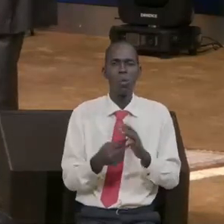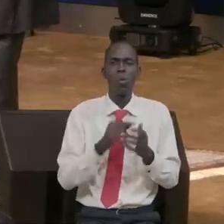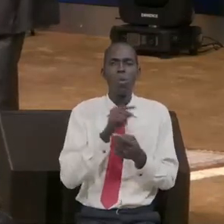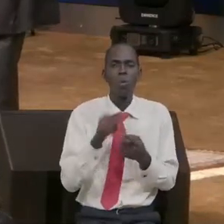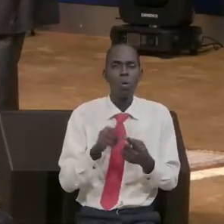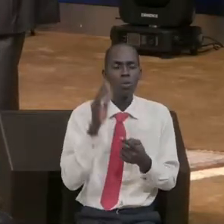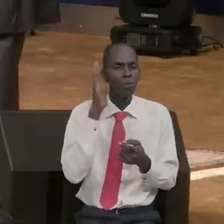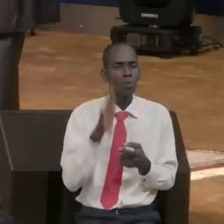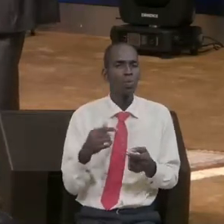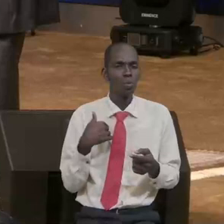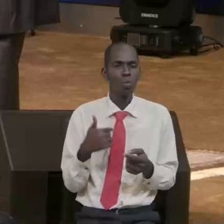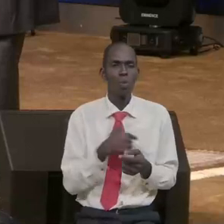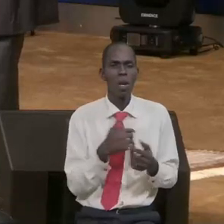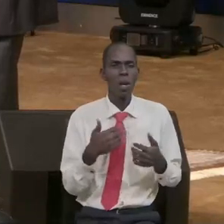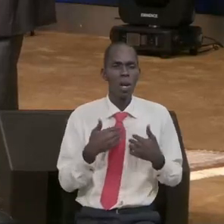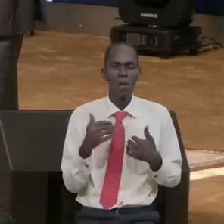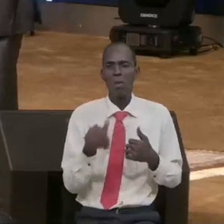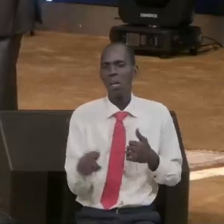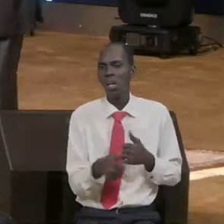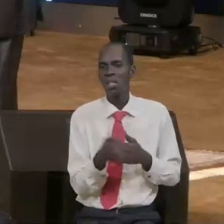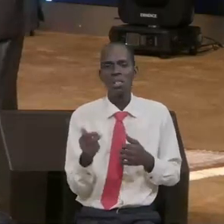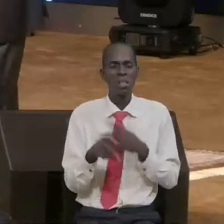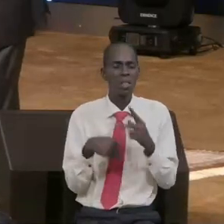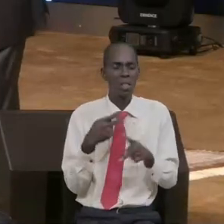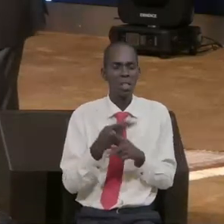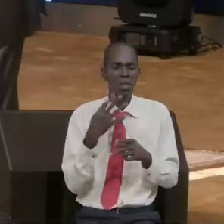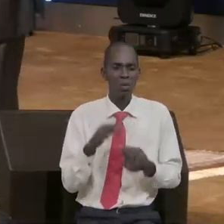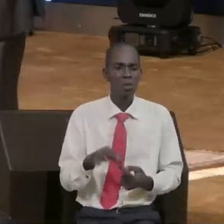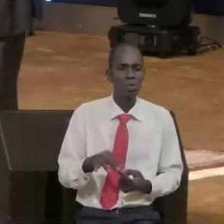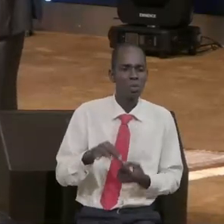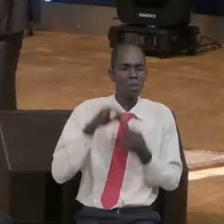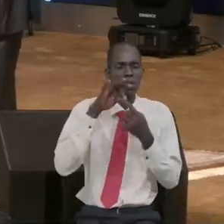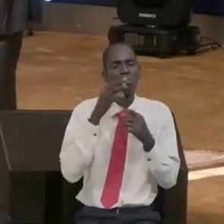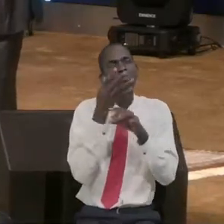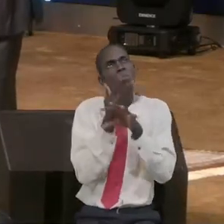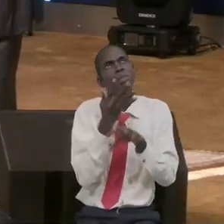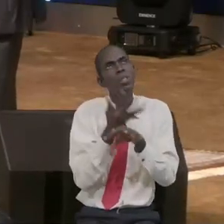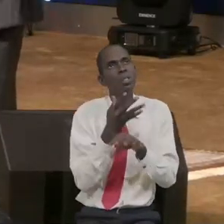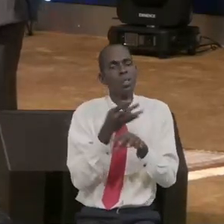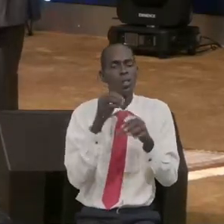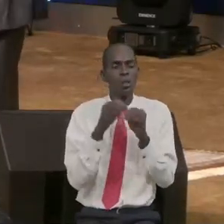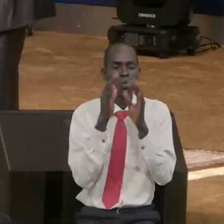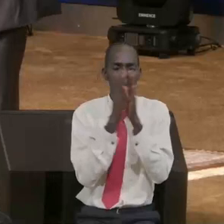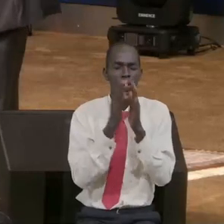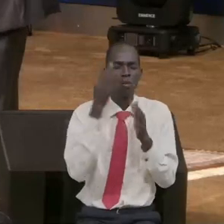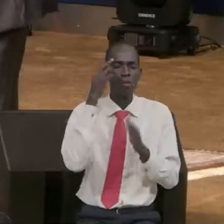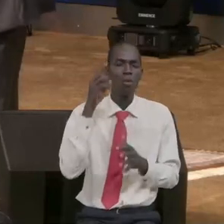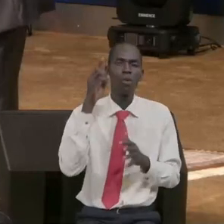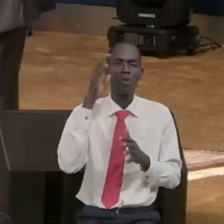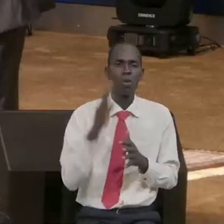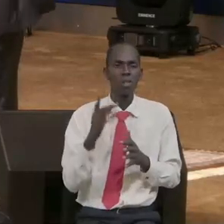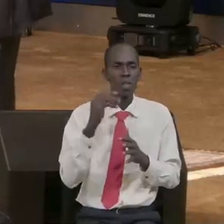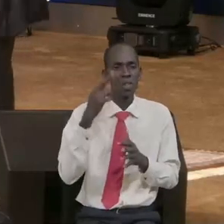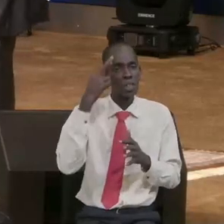Pourquoi avons-nous une intervention spéciale de Dieu? La raison est que c'est pour cet